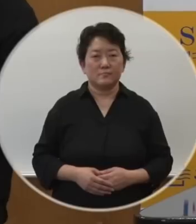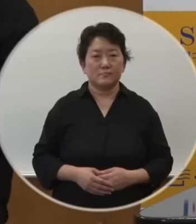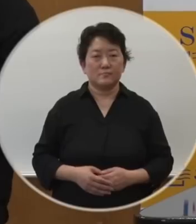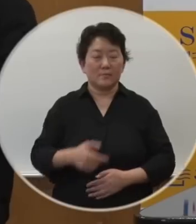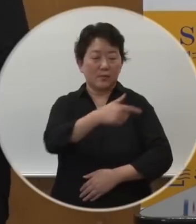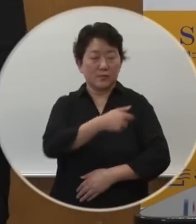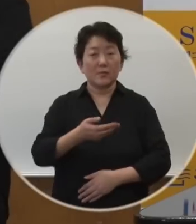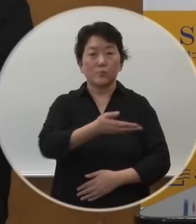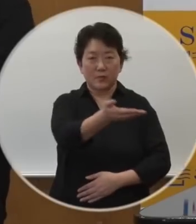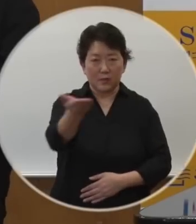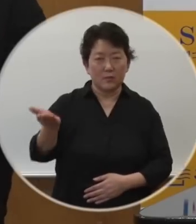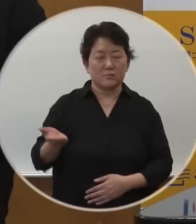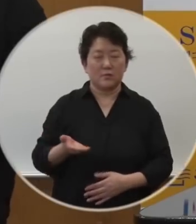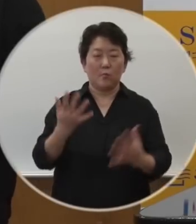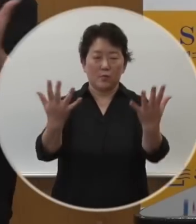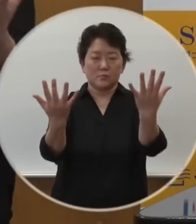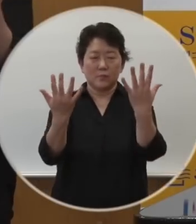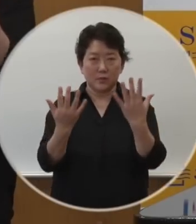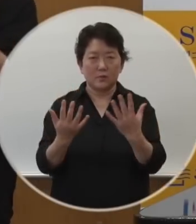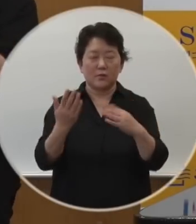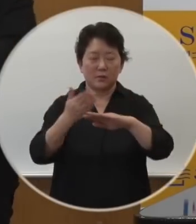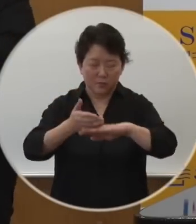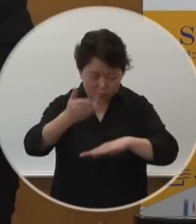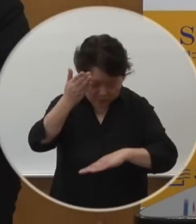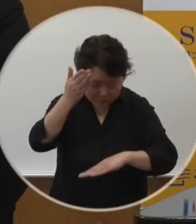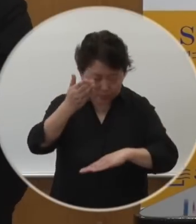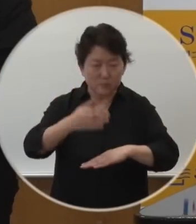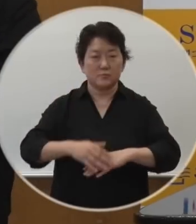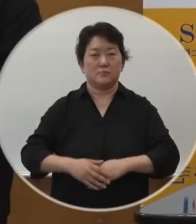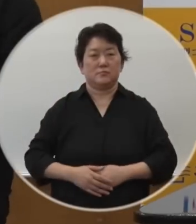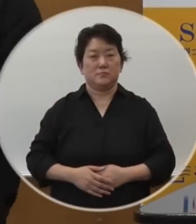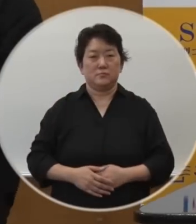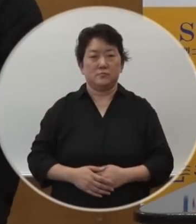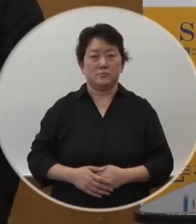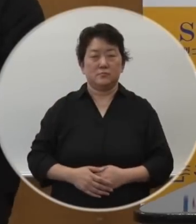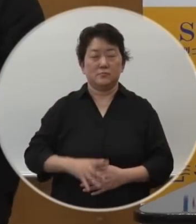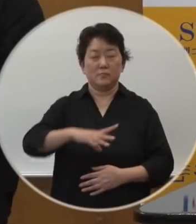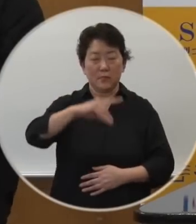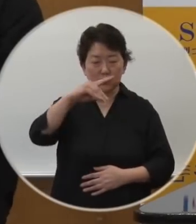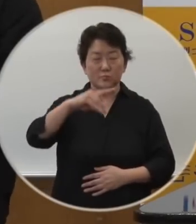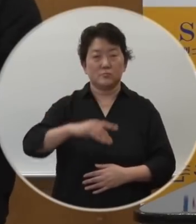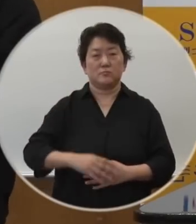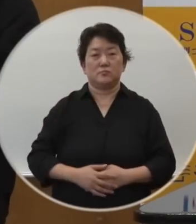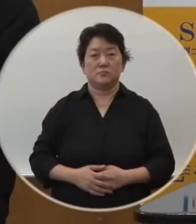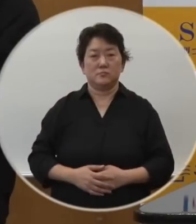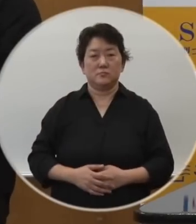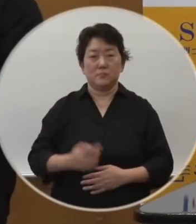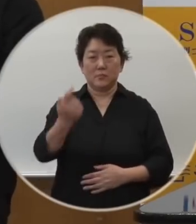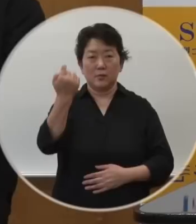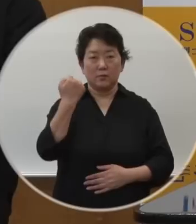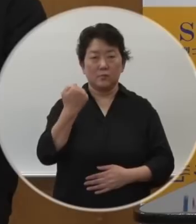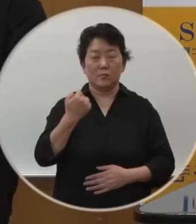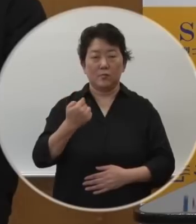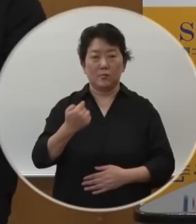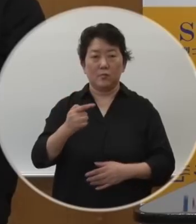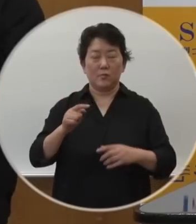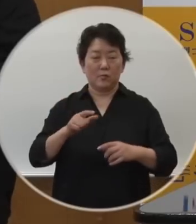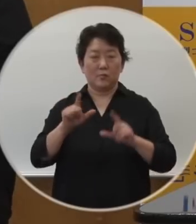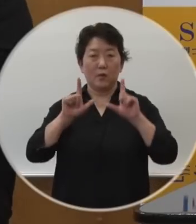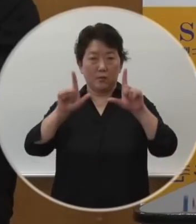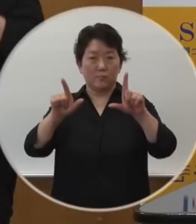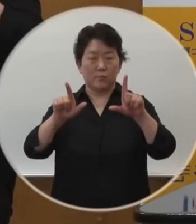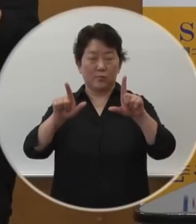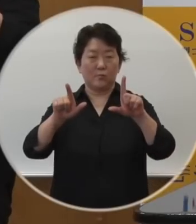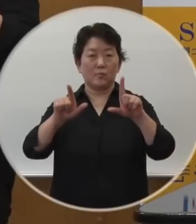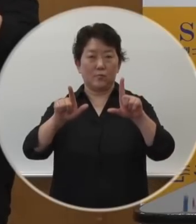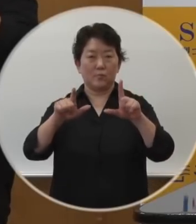記者の皆さんにはお集まりをいただきましてありがとうございます。まずはじめに、昨日報道発表させてい